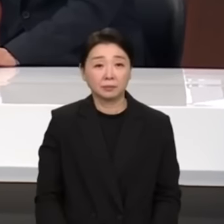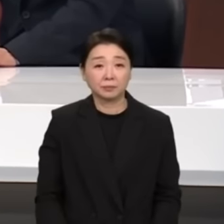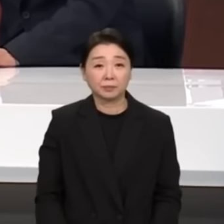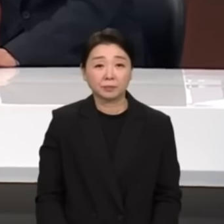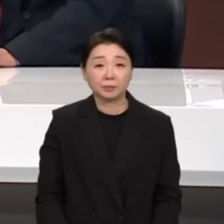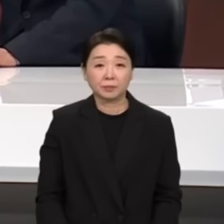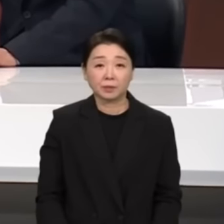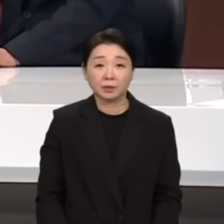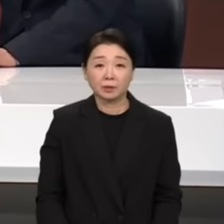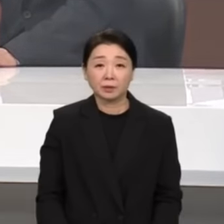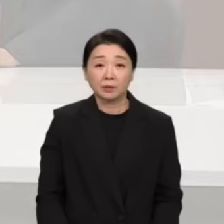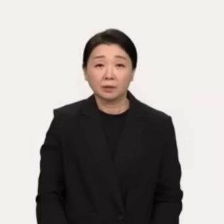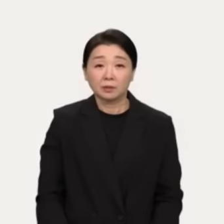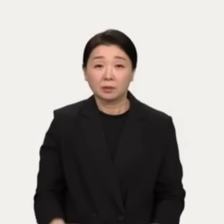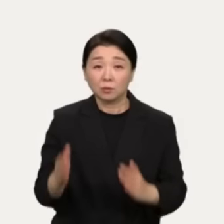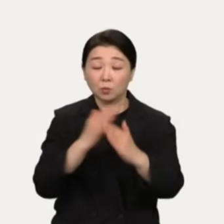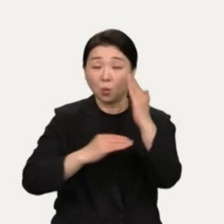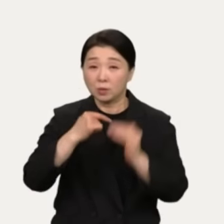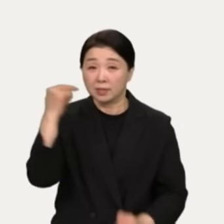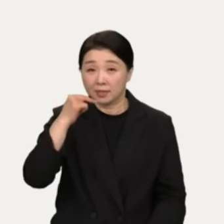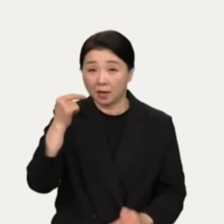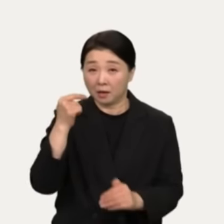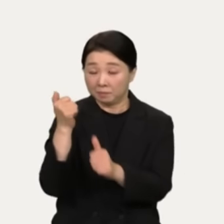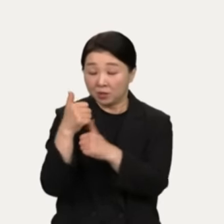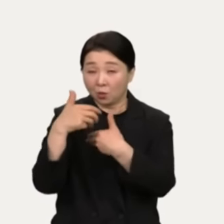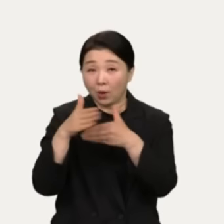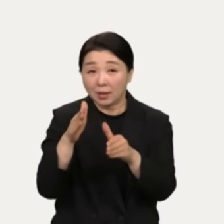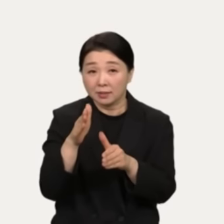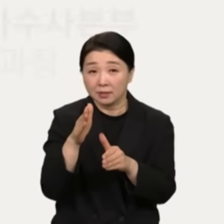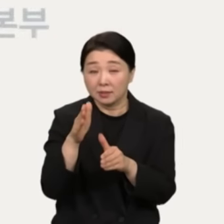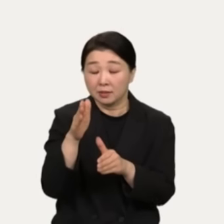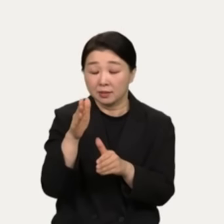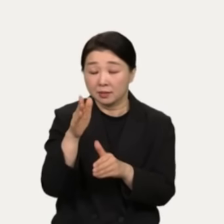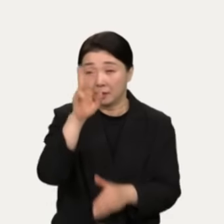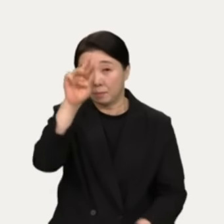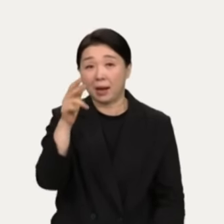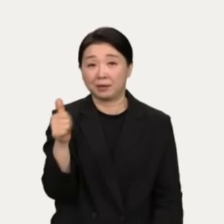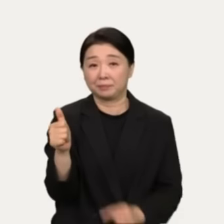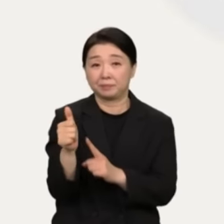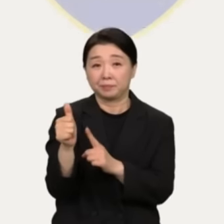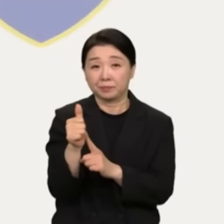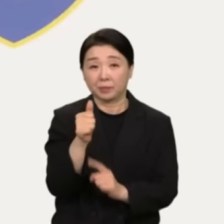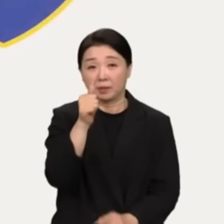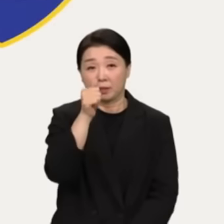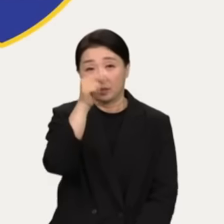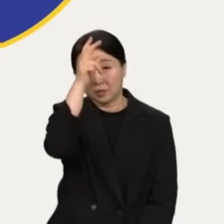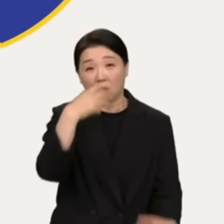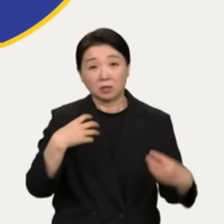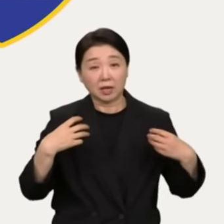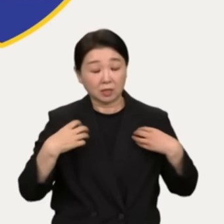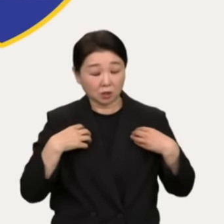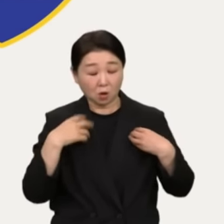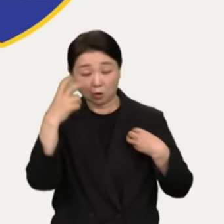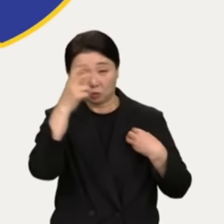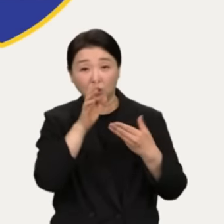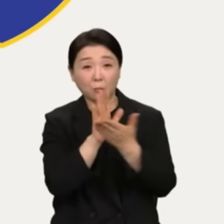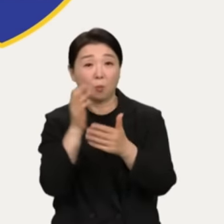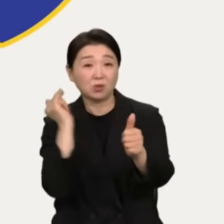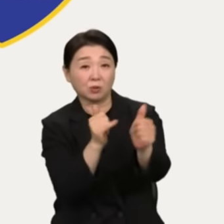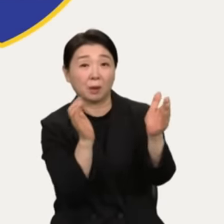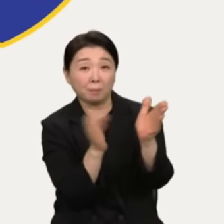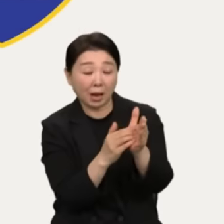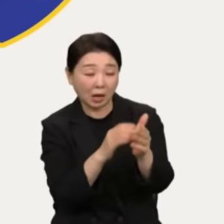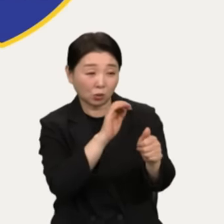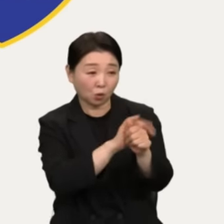공직기관 비서관실에 있던 그 박모 행정관이 경찰청 국가수사본부로 전화를 했고 또 이 전화가 경북청으로 이어졌다는 사실은